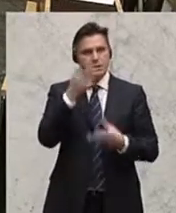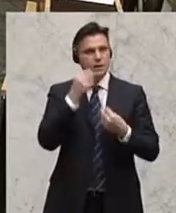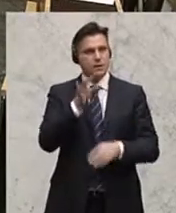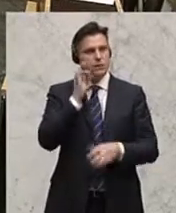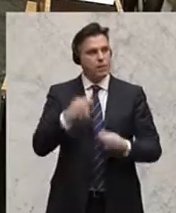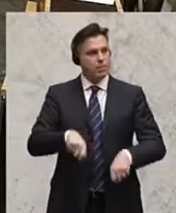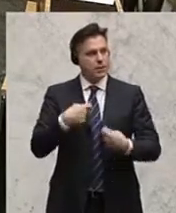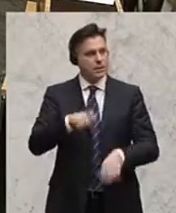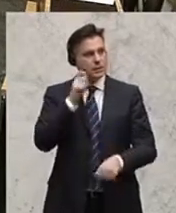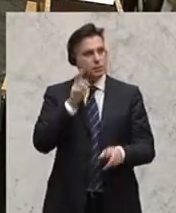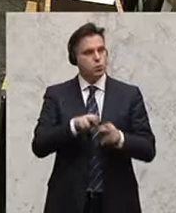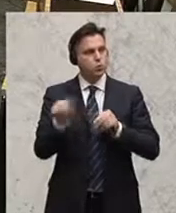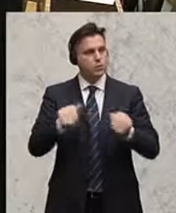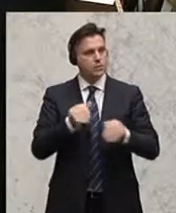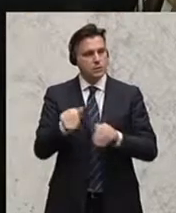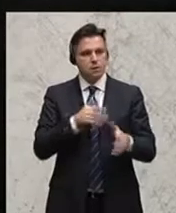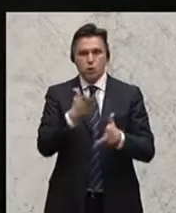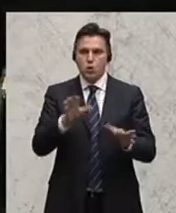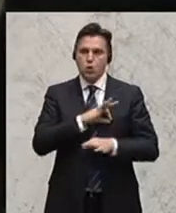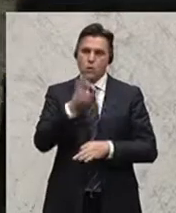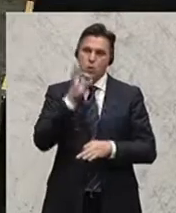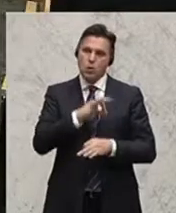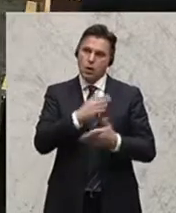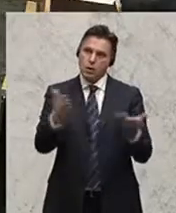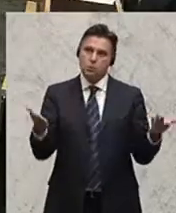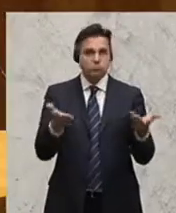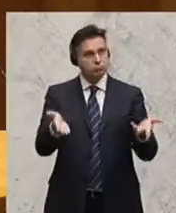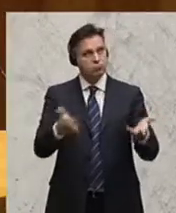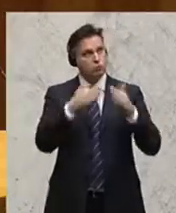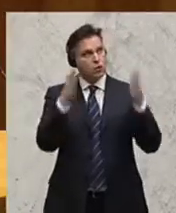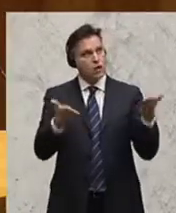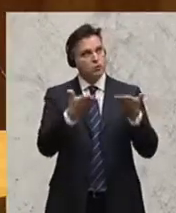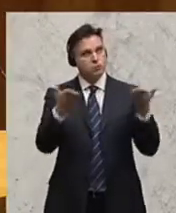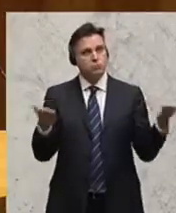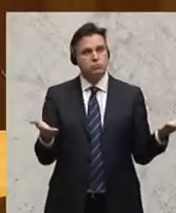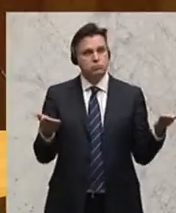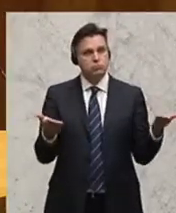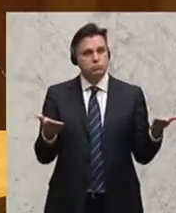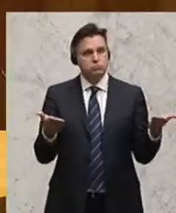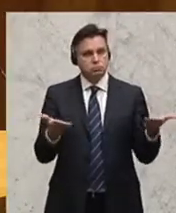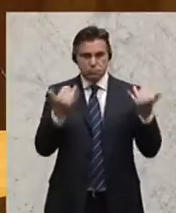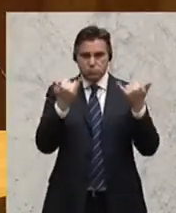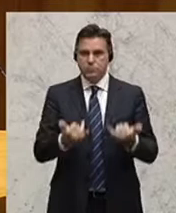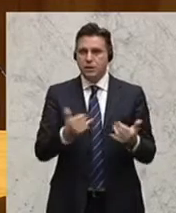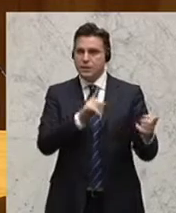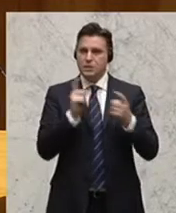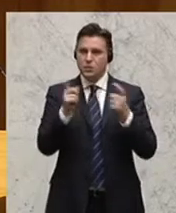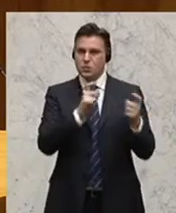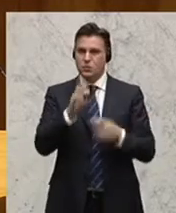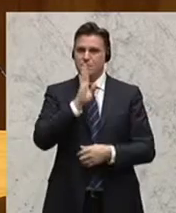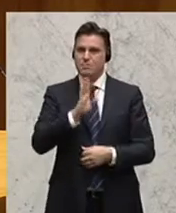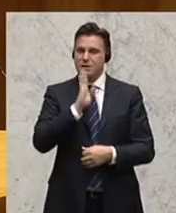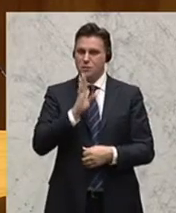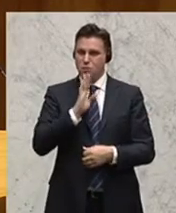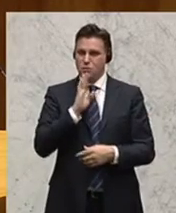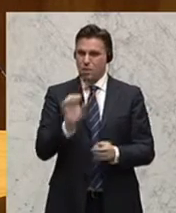Frau Präsidentin, sehr geehrter Bundesminister, werte Kolleginnen und Kollegen, hohes Haus. Ich möchte mich zur aktuellen Pensionsdebatte mit